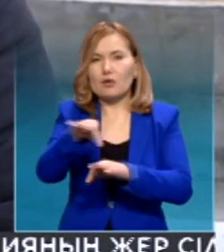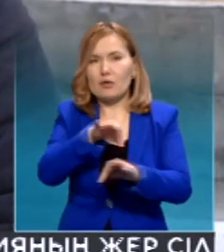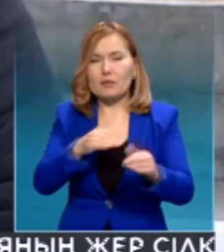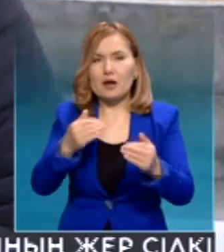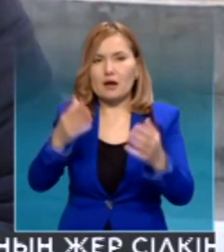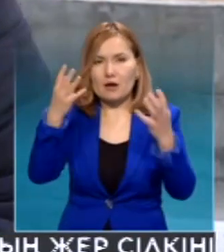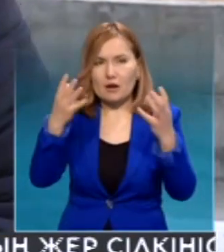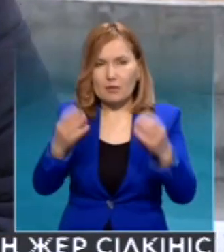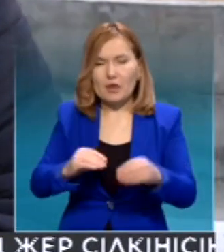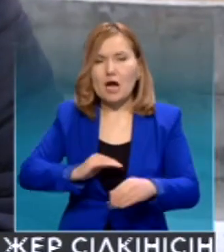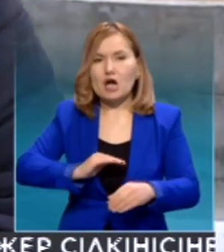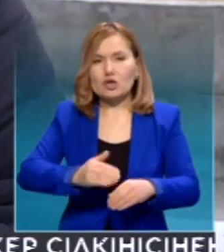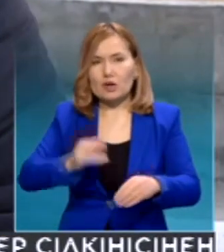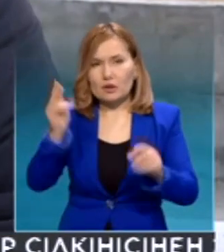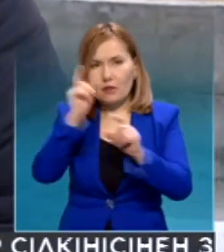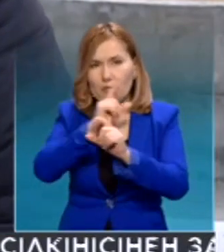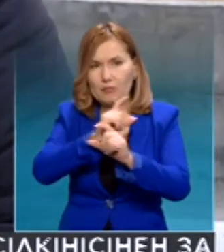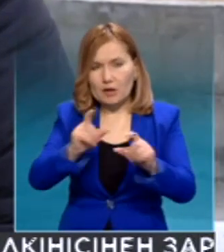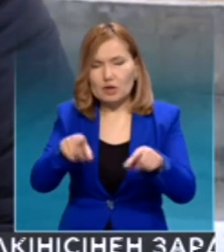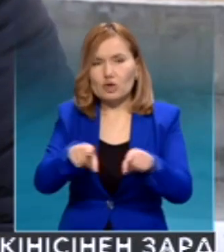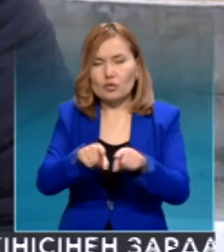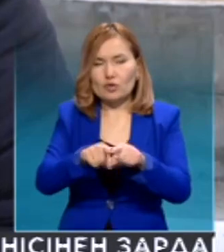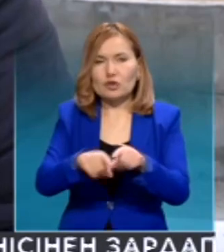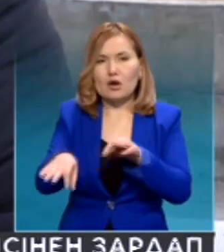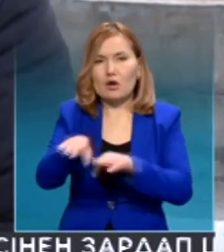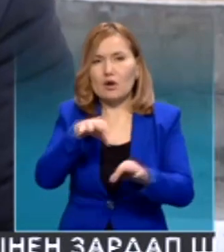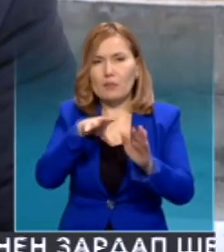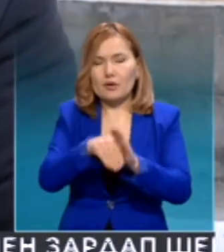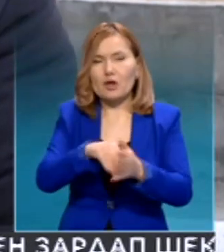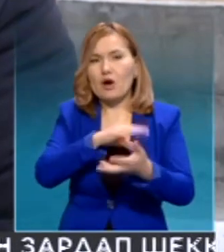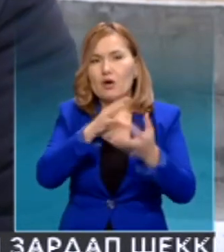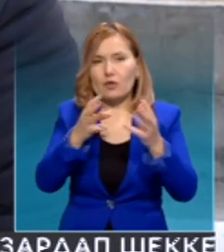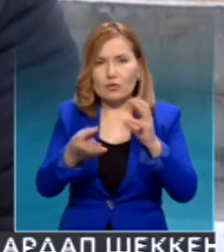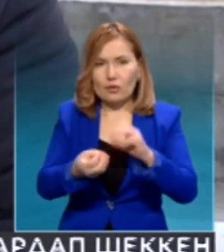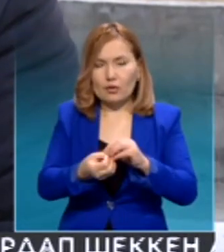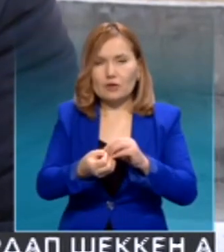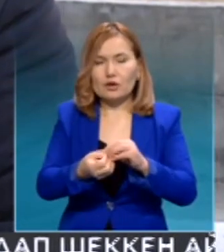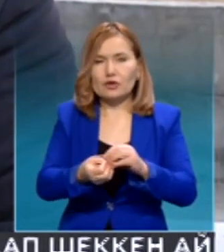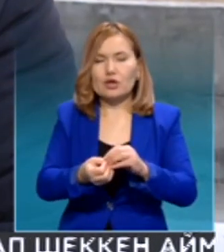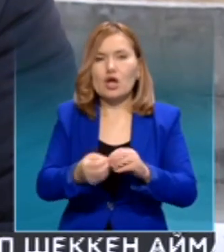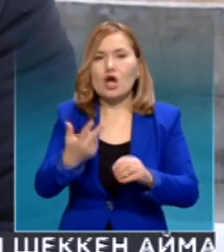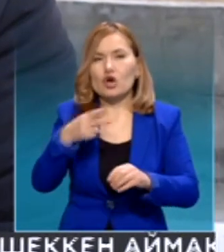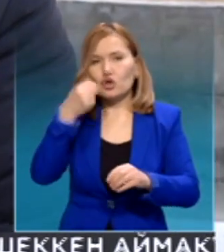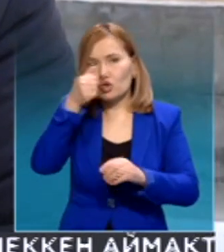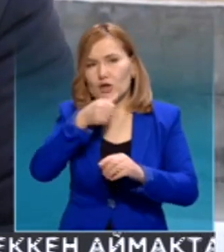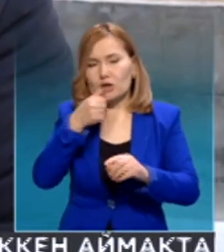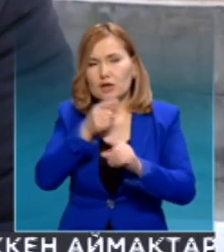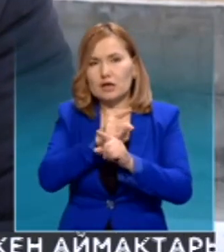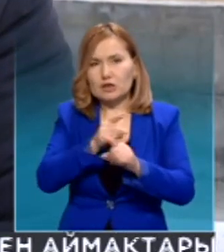қазіргі таңдағы жекеменшік секторлардағы салынып жатқан жобалармен бізде толықтай 3 жылдың ішінде